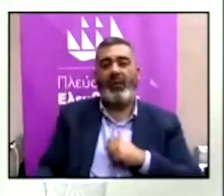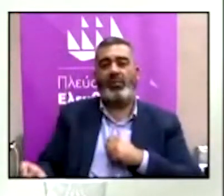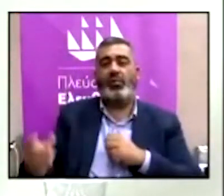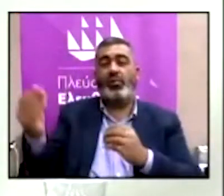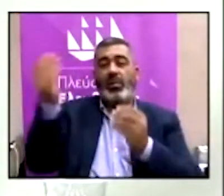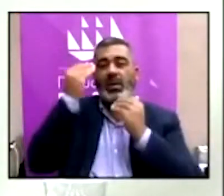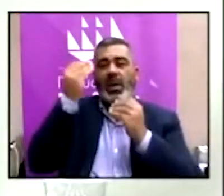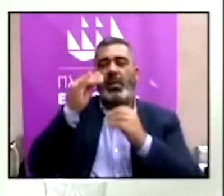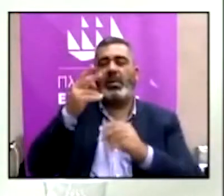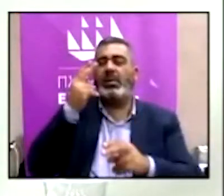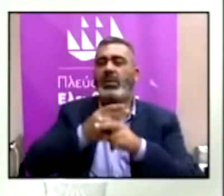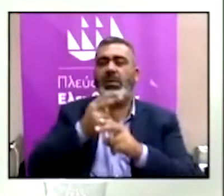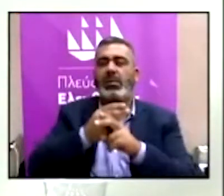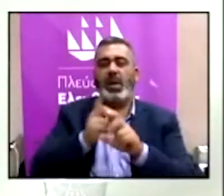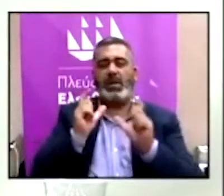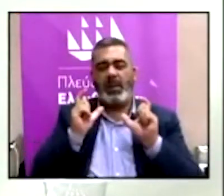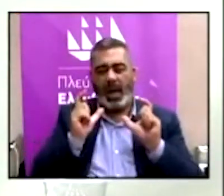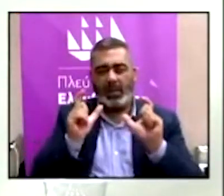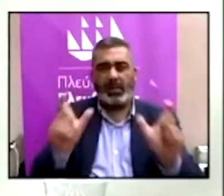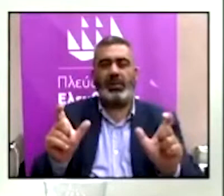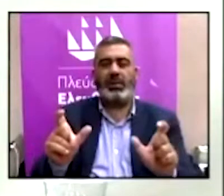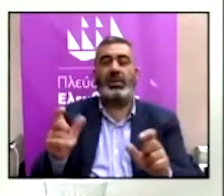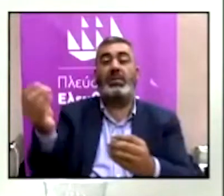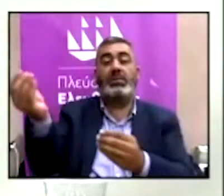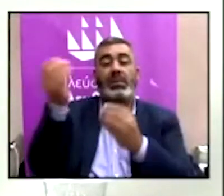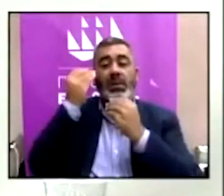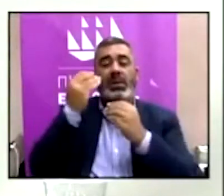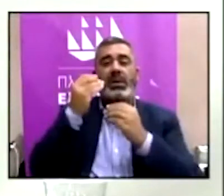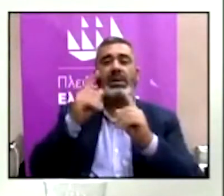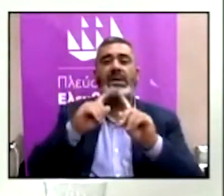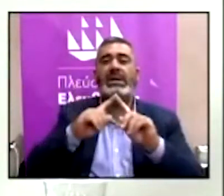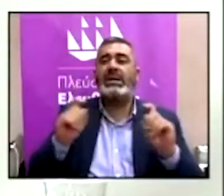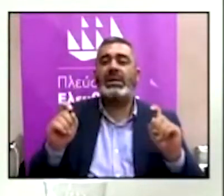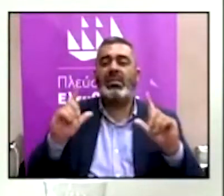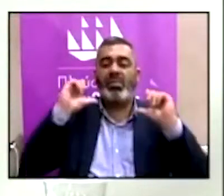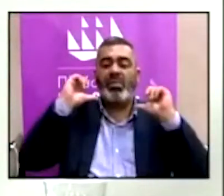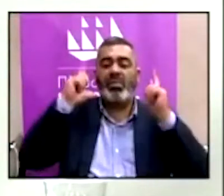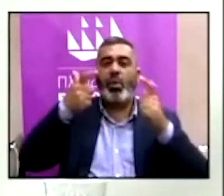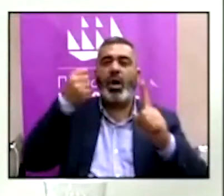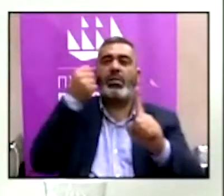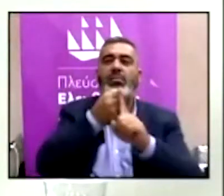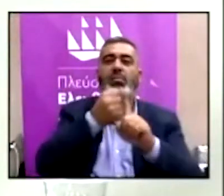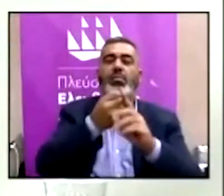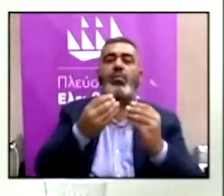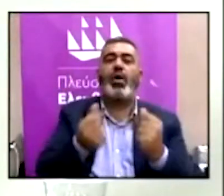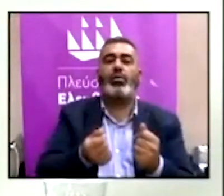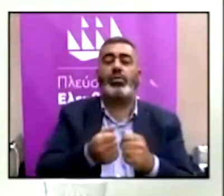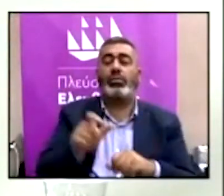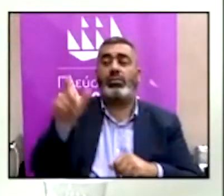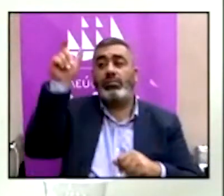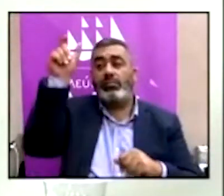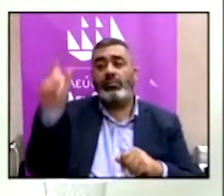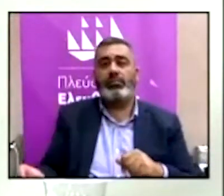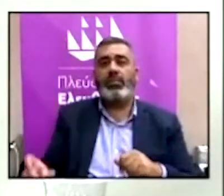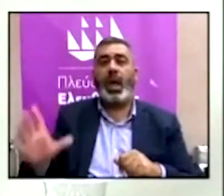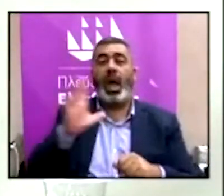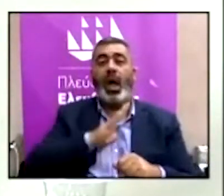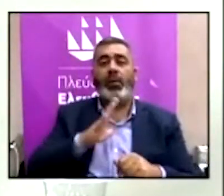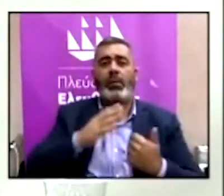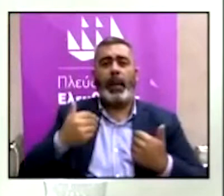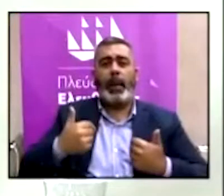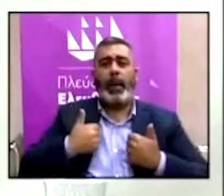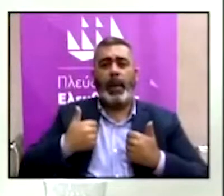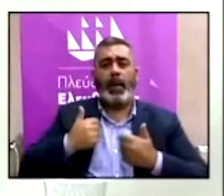αντίσταση, δίδαξε δημοκρατική διεκδίκηση, έναν άνθρωπο που από την εφηβεία